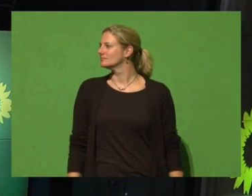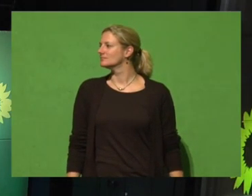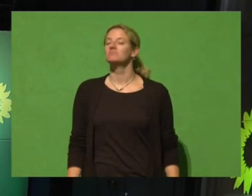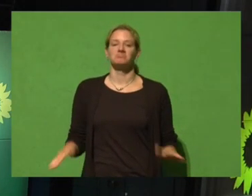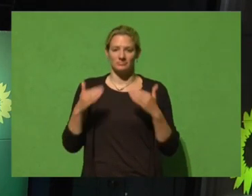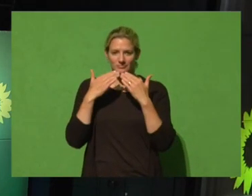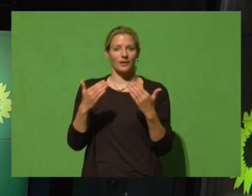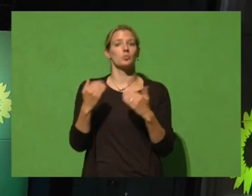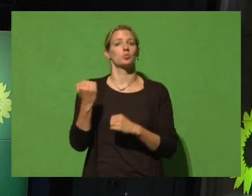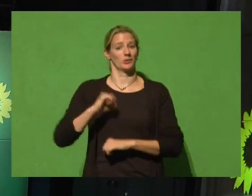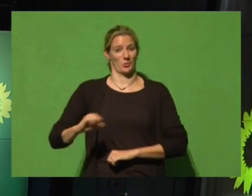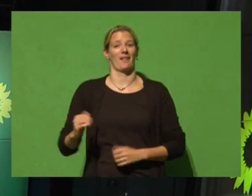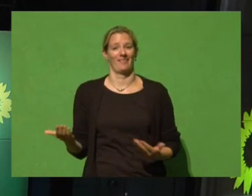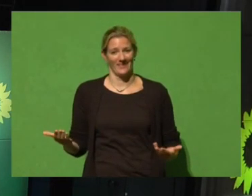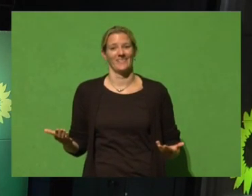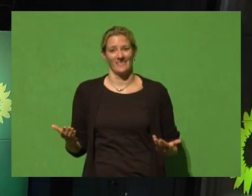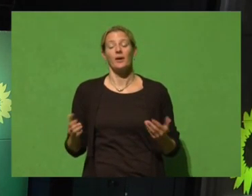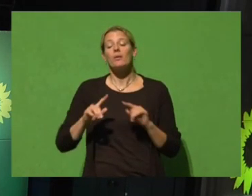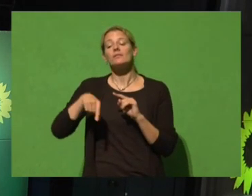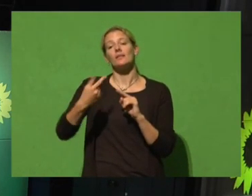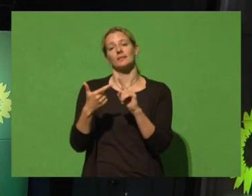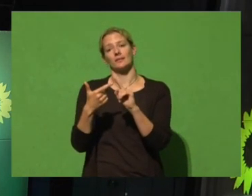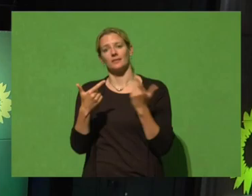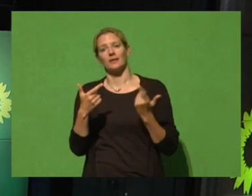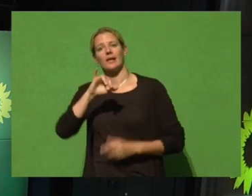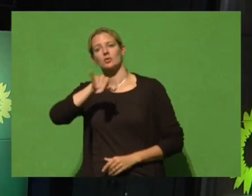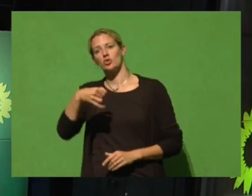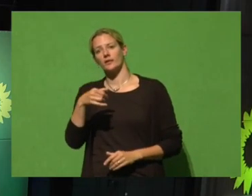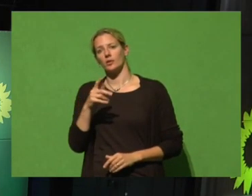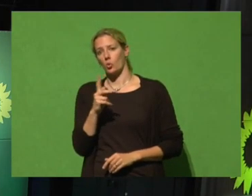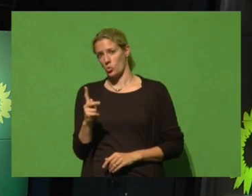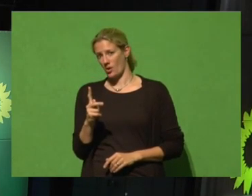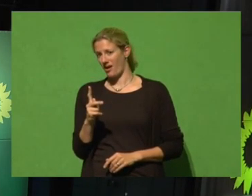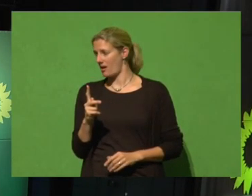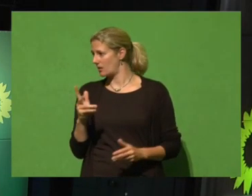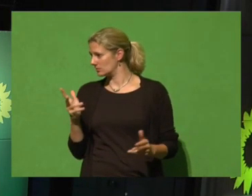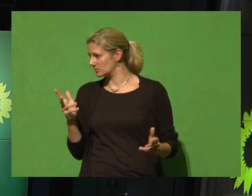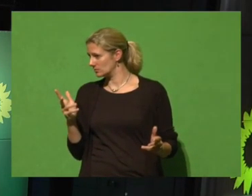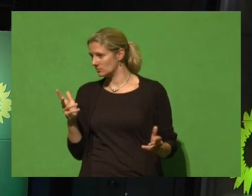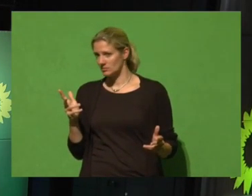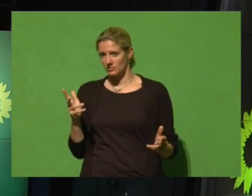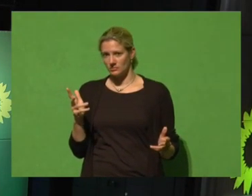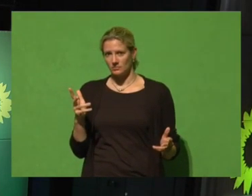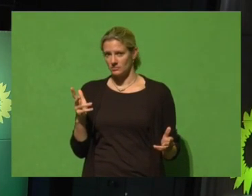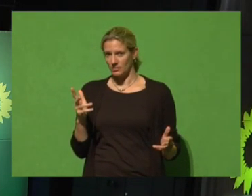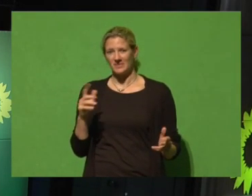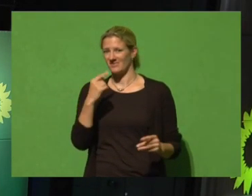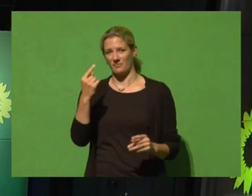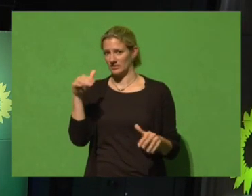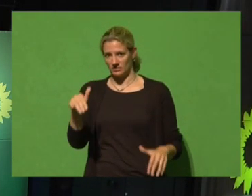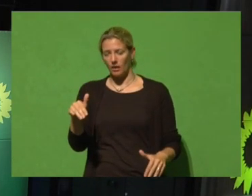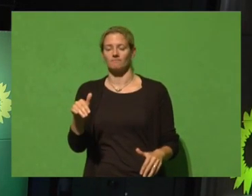Vielen Dank, das ging in der Tat sehr schnell. Als nächstes wäre Jenny Krüger dran, aber auch die wird durch Wolfgang vorgestellt.